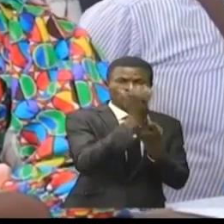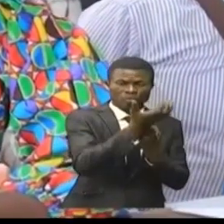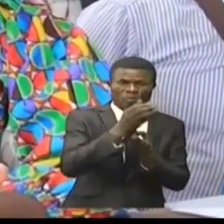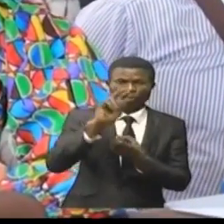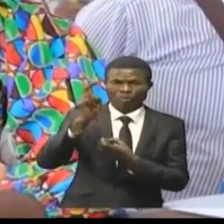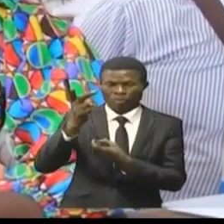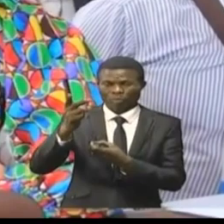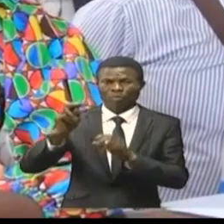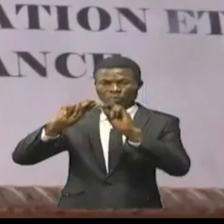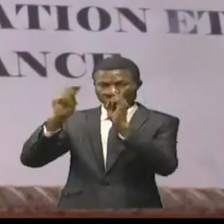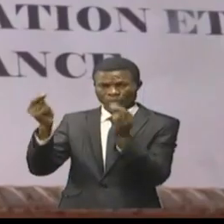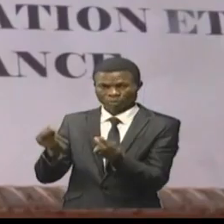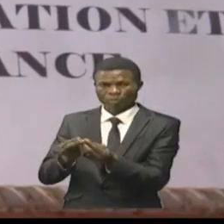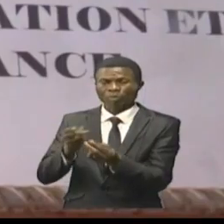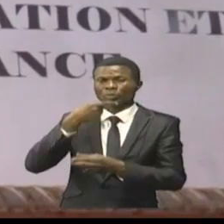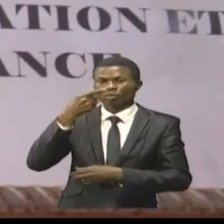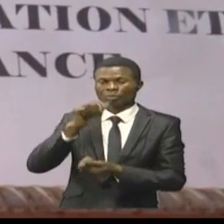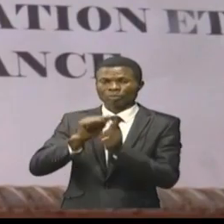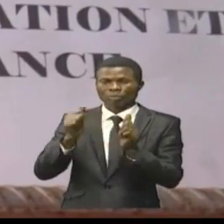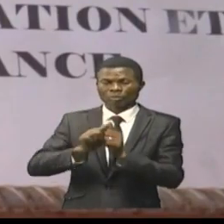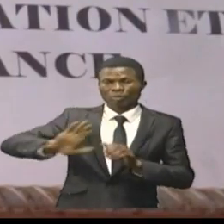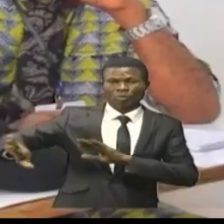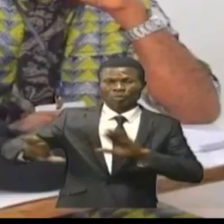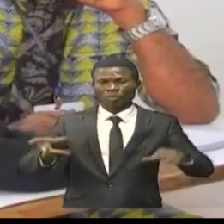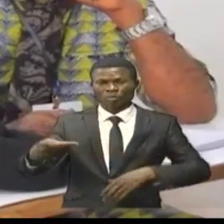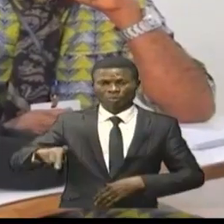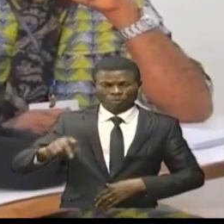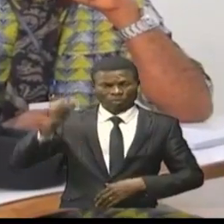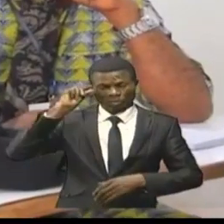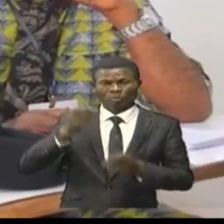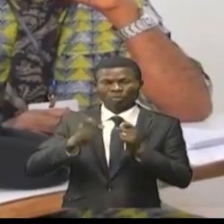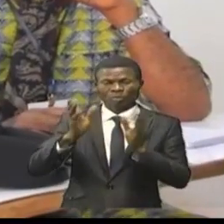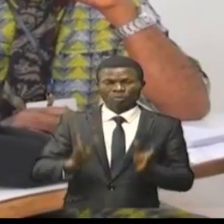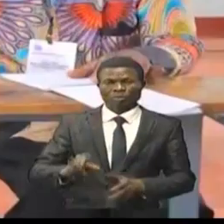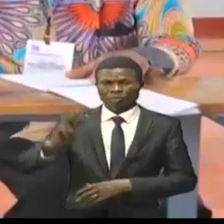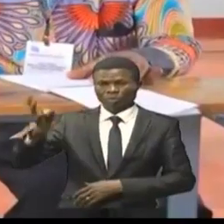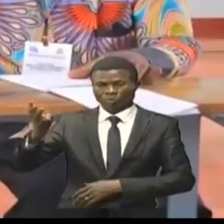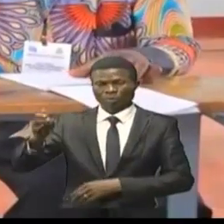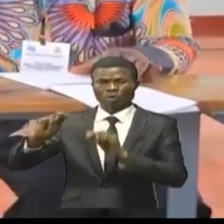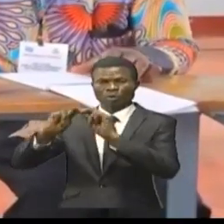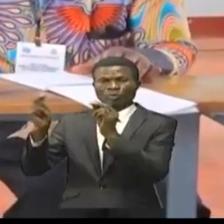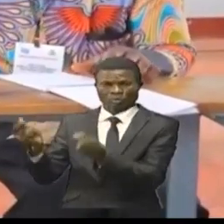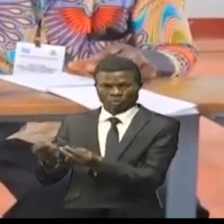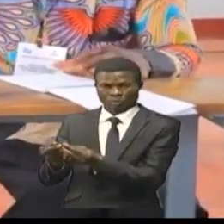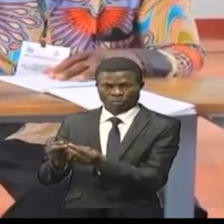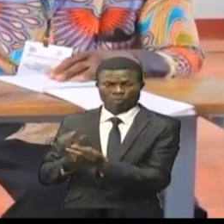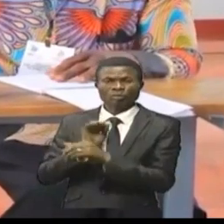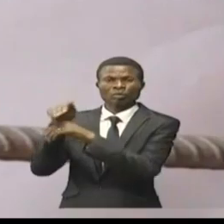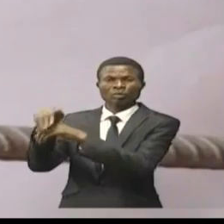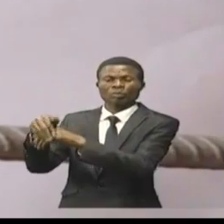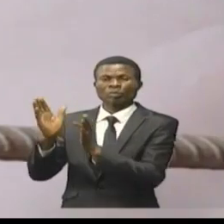un autre groupe a parlé de la décentralisation et la gouvernance et le dernier groupe. Les participants expriment ici